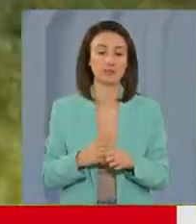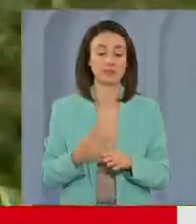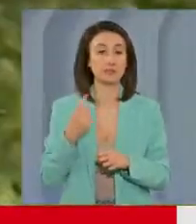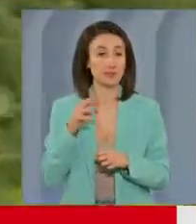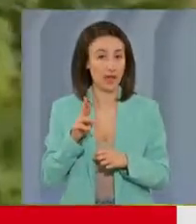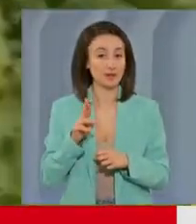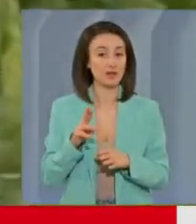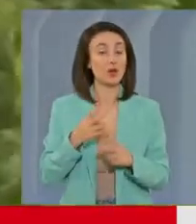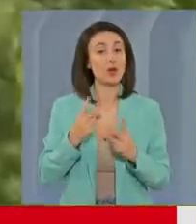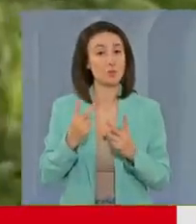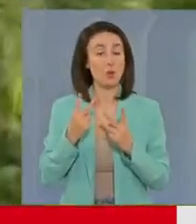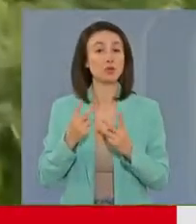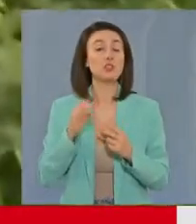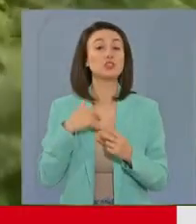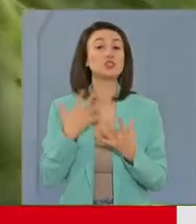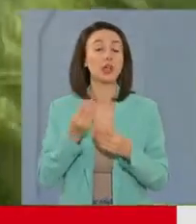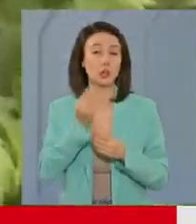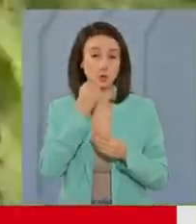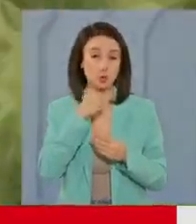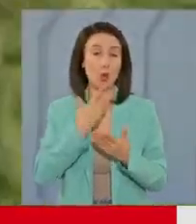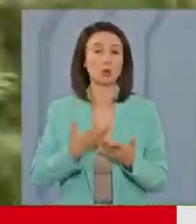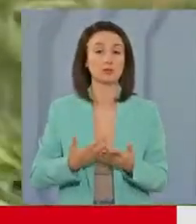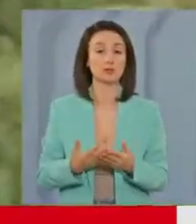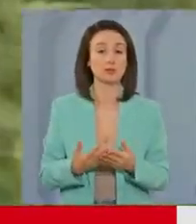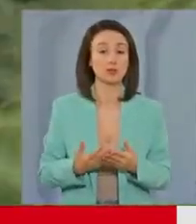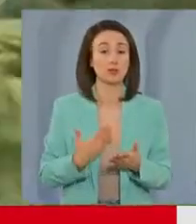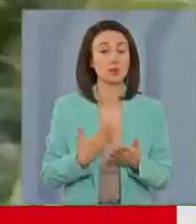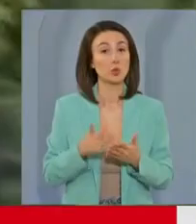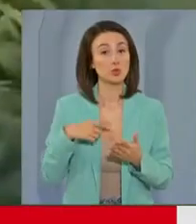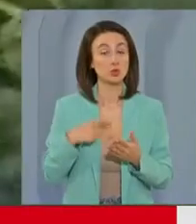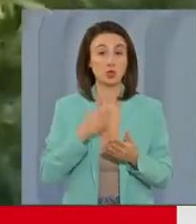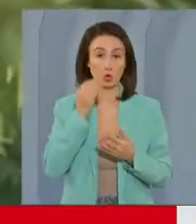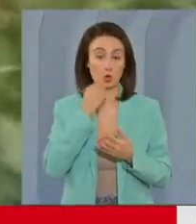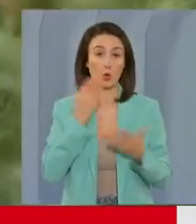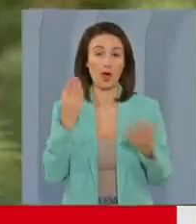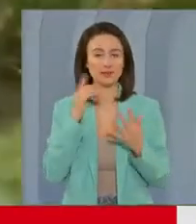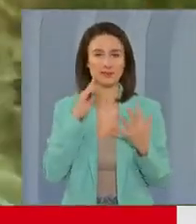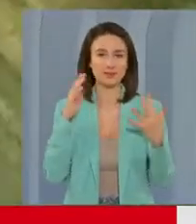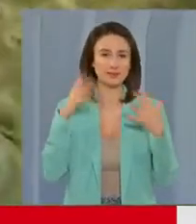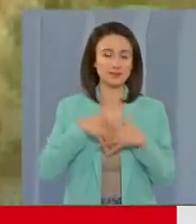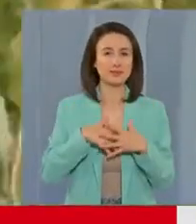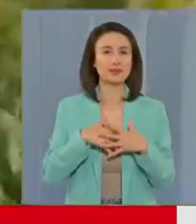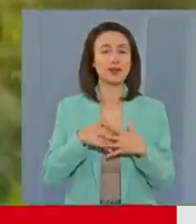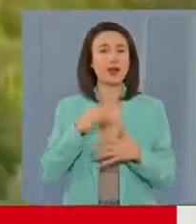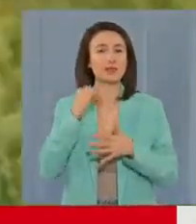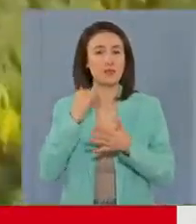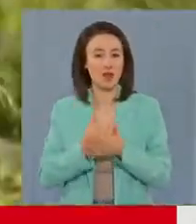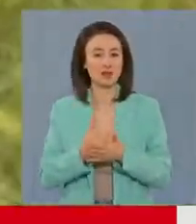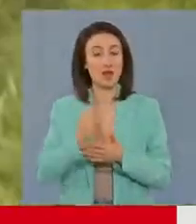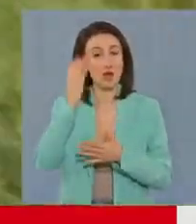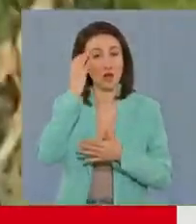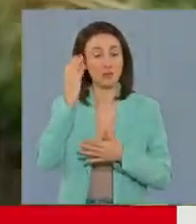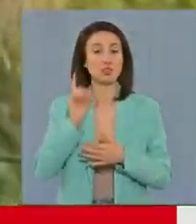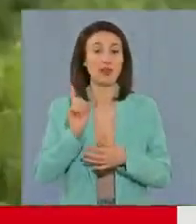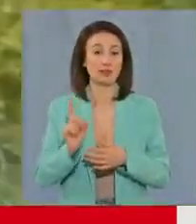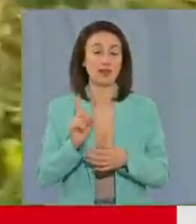schimb contează foarte mult și ce drog consumi pentru că sunt droguri care distorsionează atât de mult realitatea și capacitatea